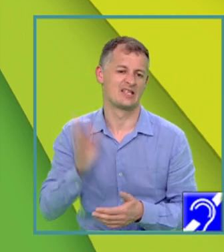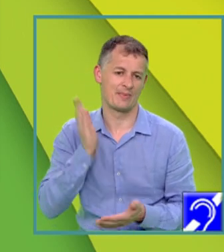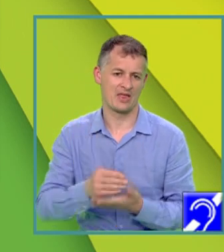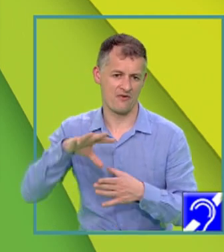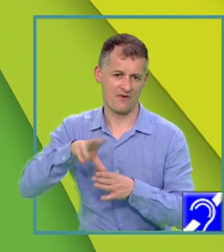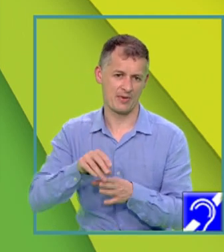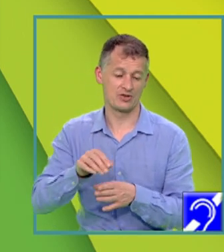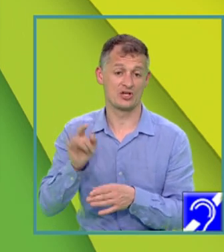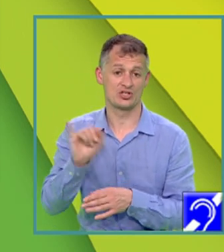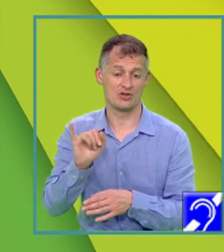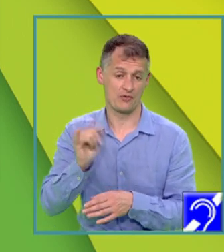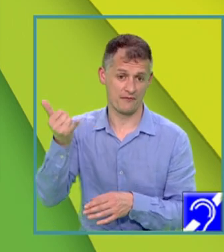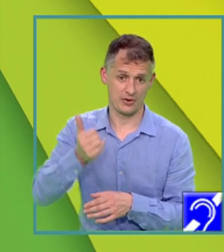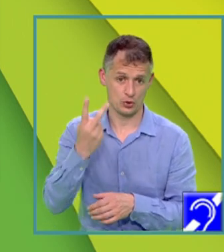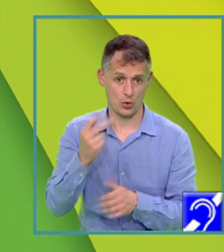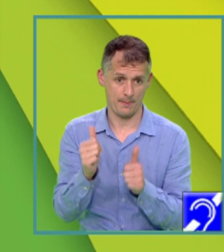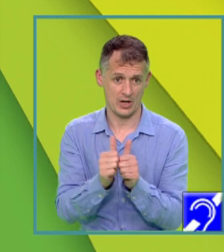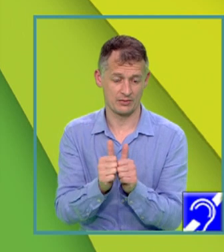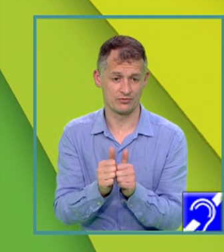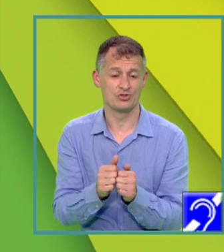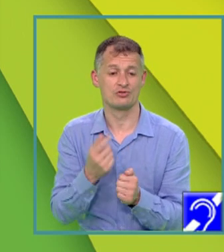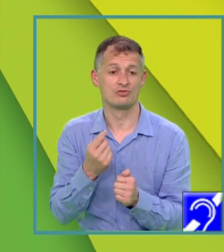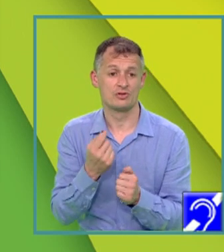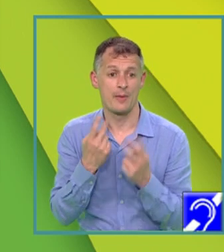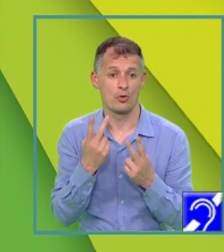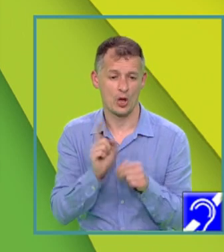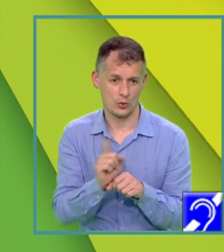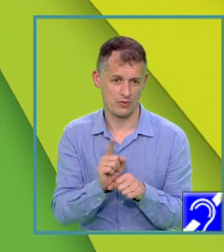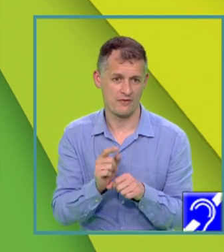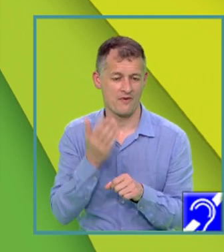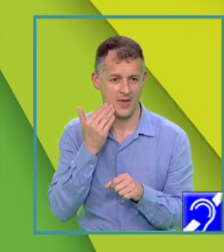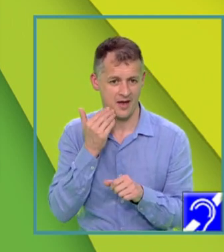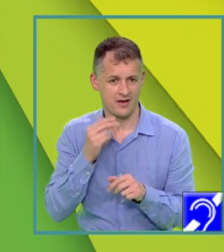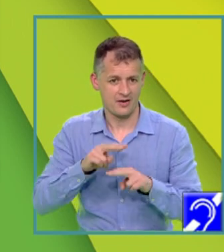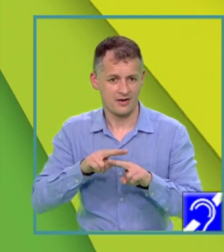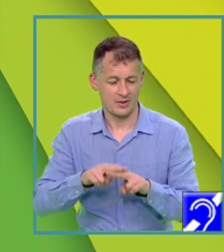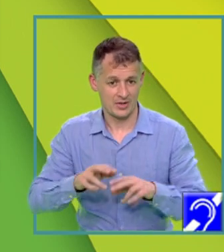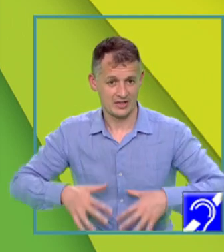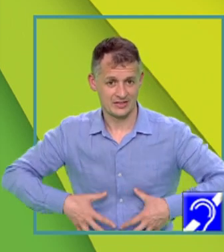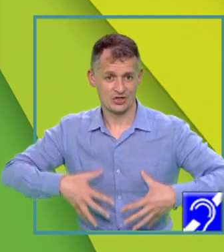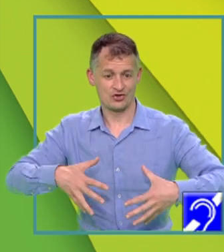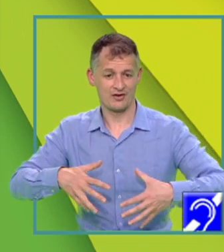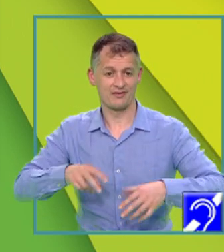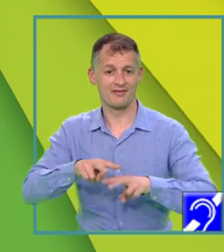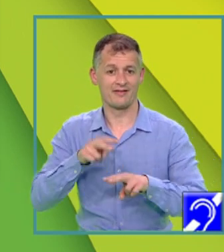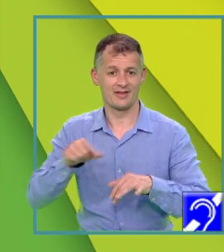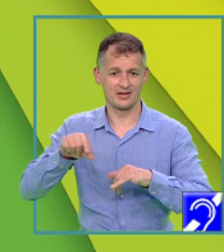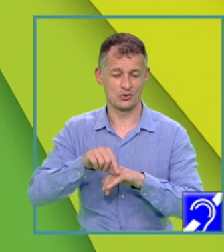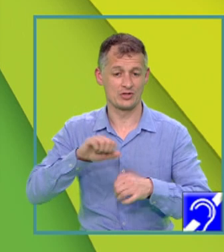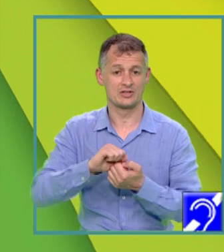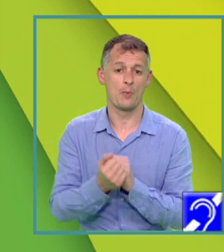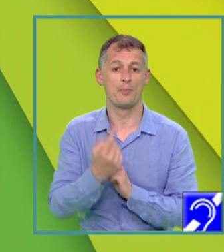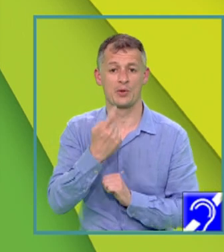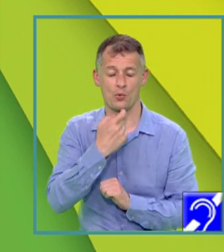nu în ultimul rând, cel mai important aspect, femeia rămâne însărcinată înaintea căsătoriei sau în primul an de mariaj. Aici